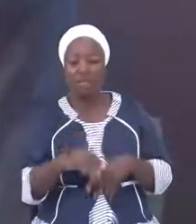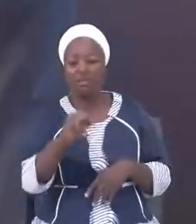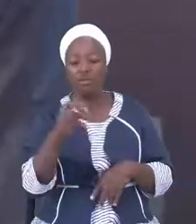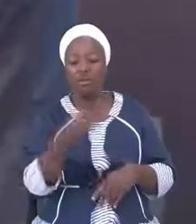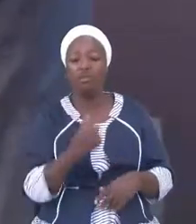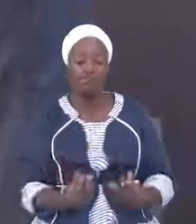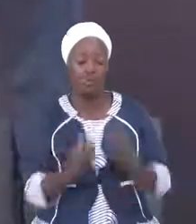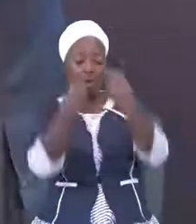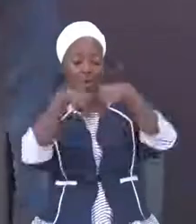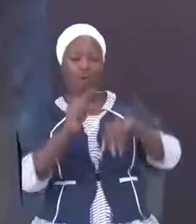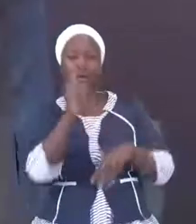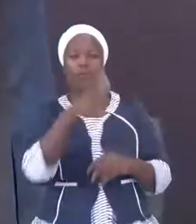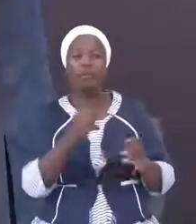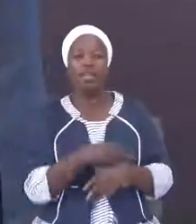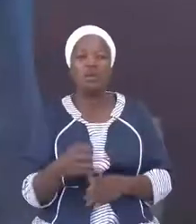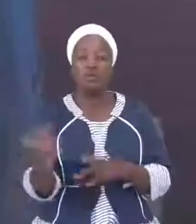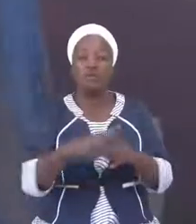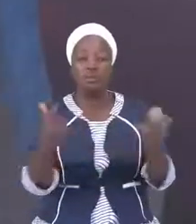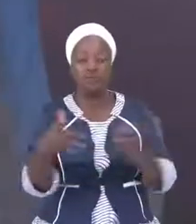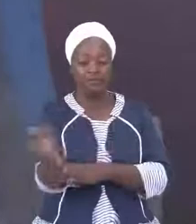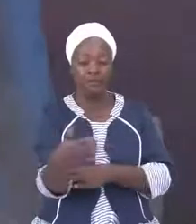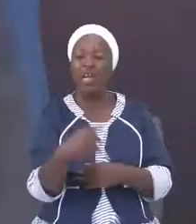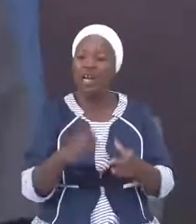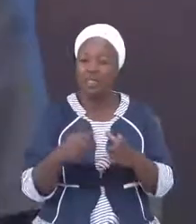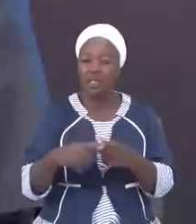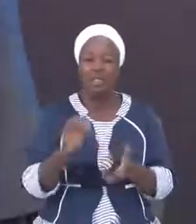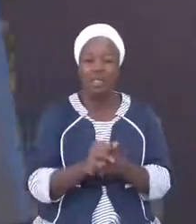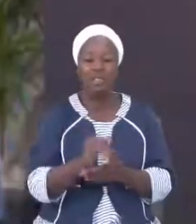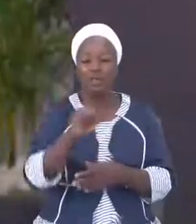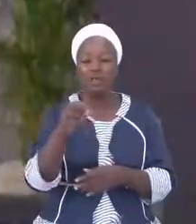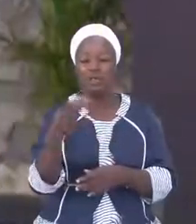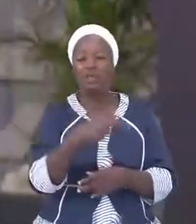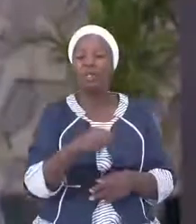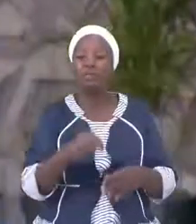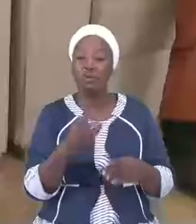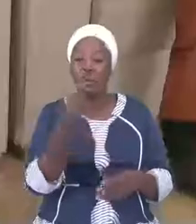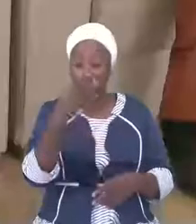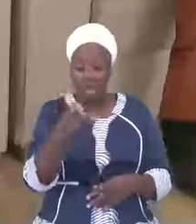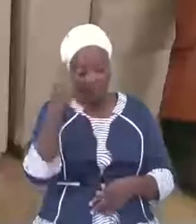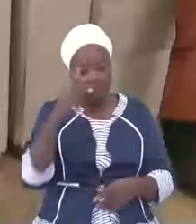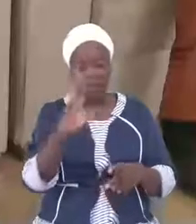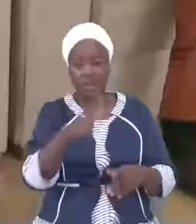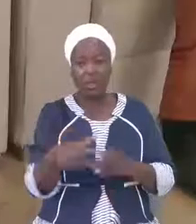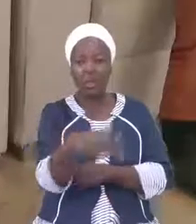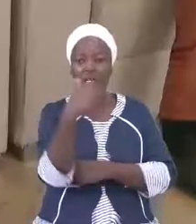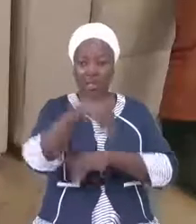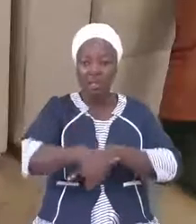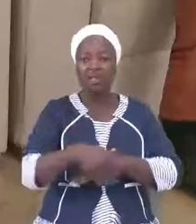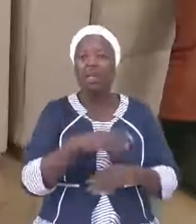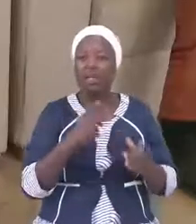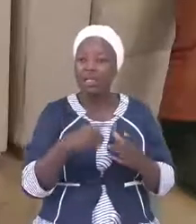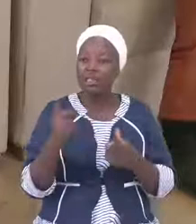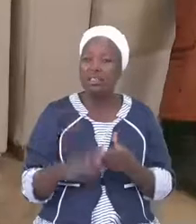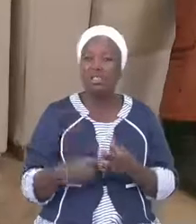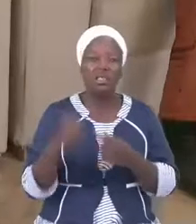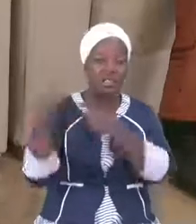jeté dans l'océan, dans la mer. Il a été englouti par le poisson. Et comme Jonas a passé